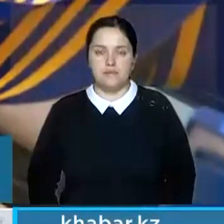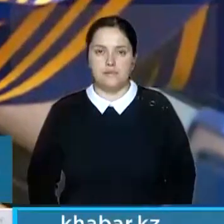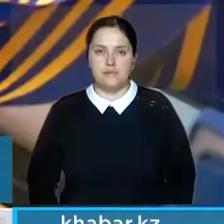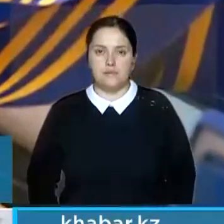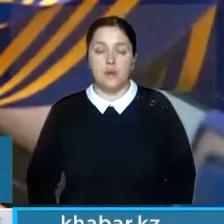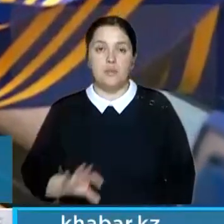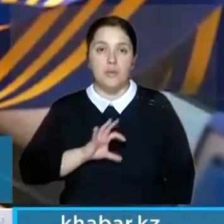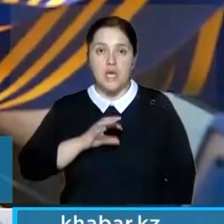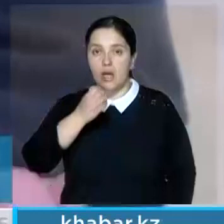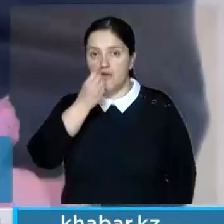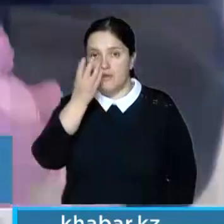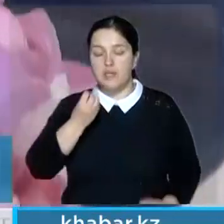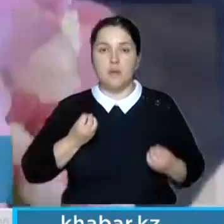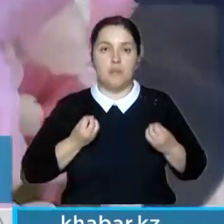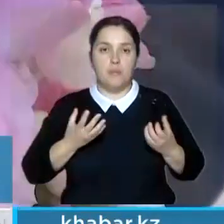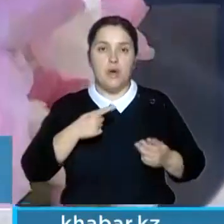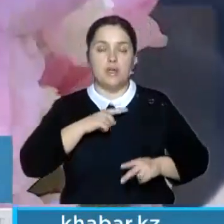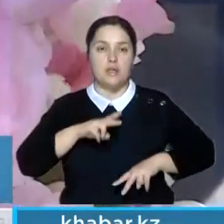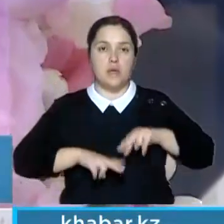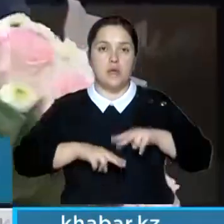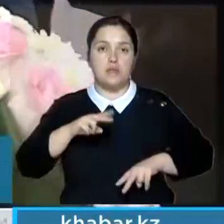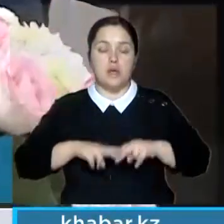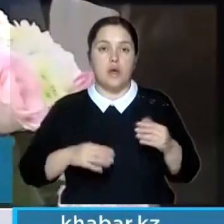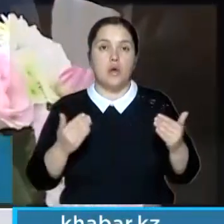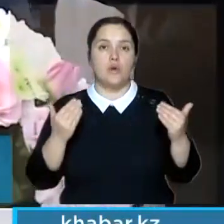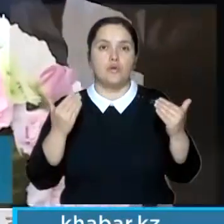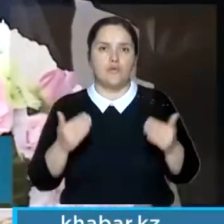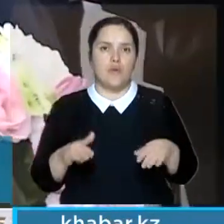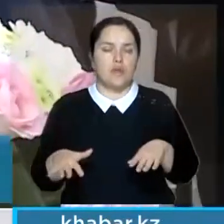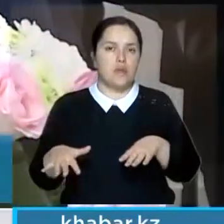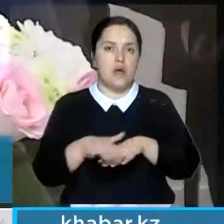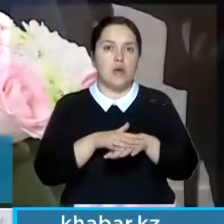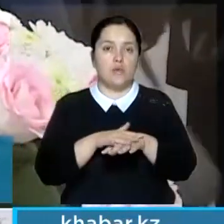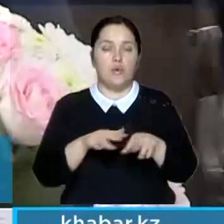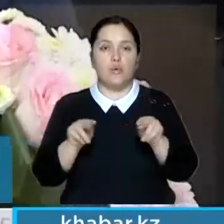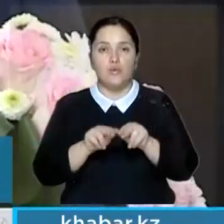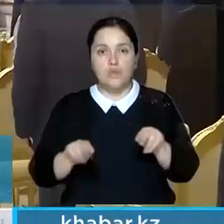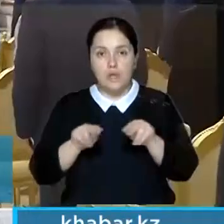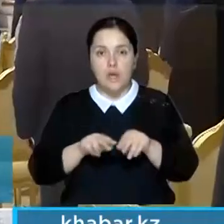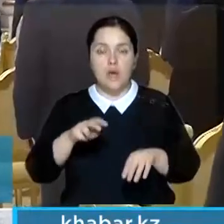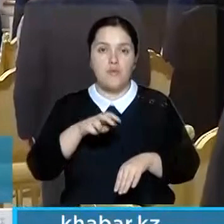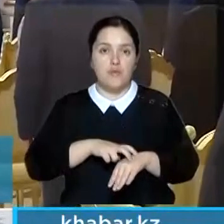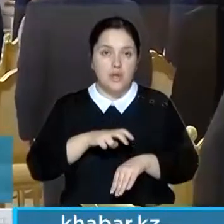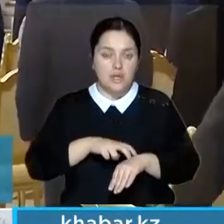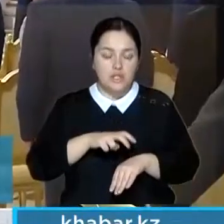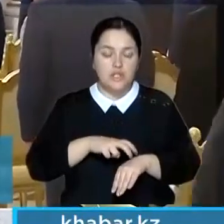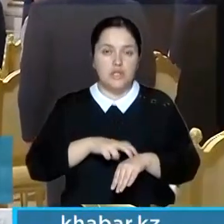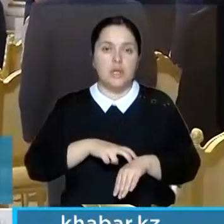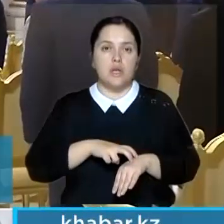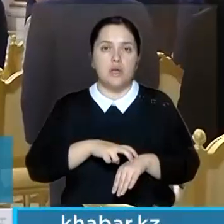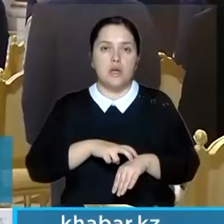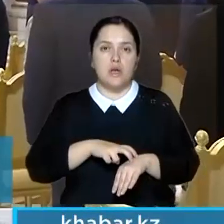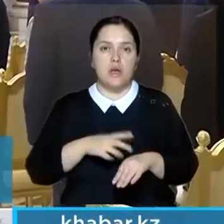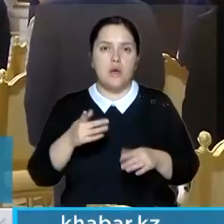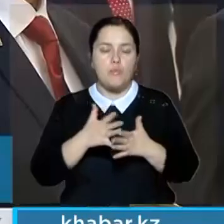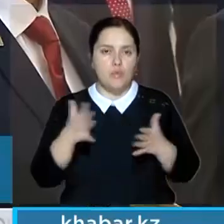Медали, цветы и праздничное настроение. Сегодня в Ак-Орде многолюдно. Учителя, врачи, артисты и производственники. Большинство